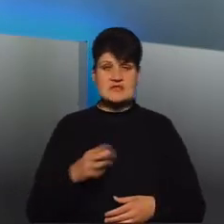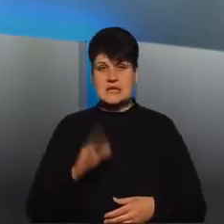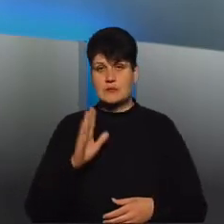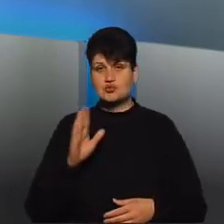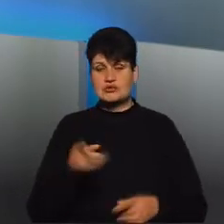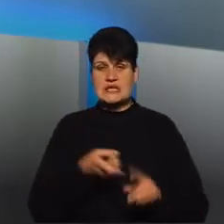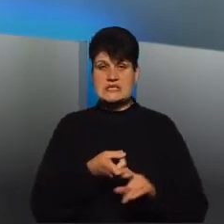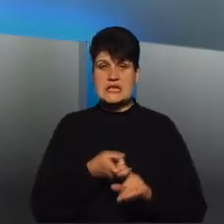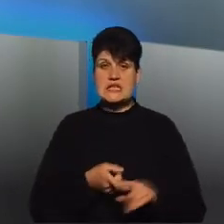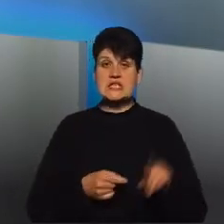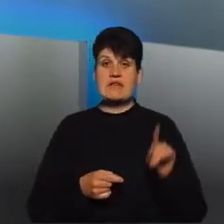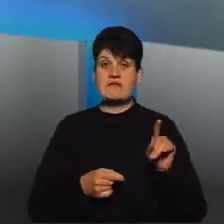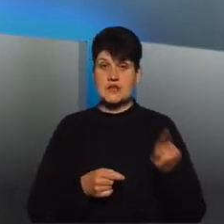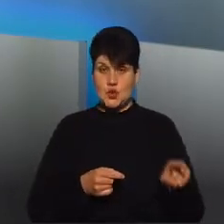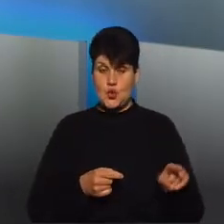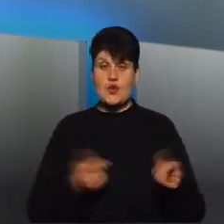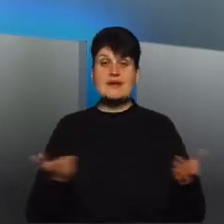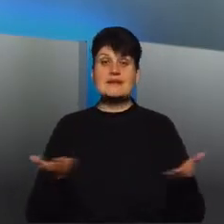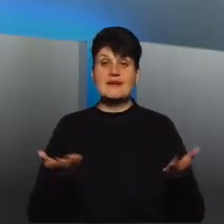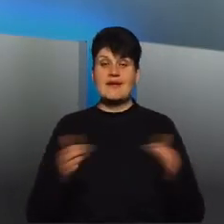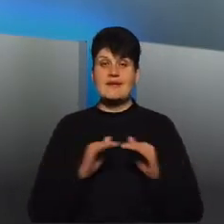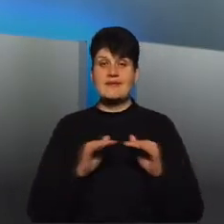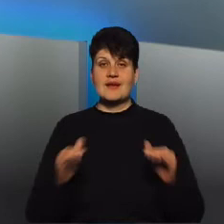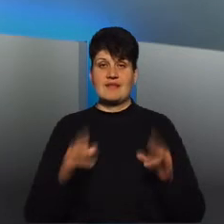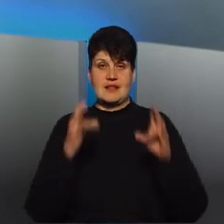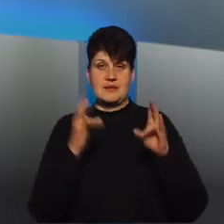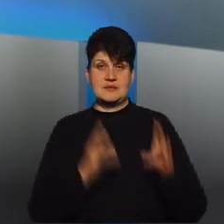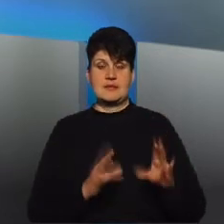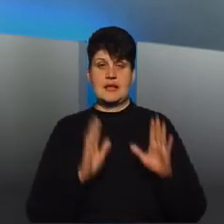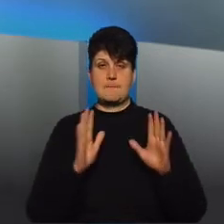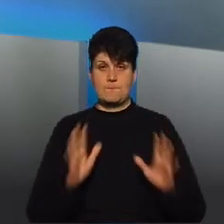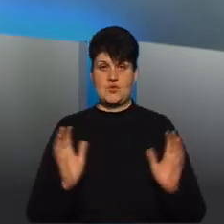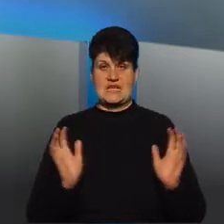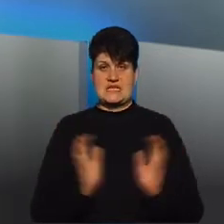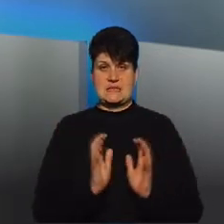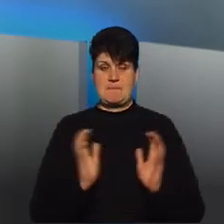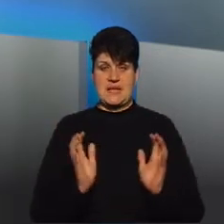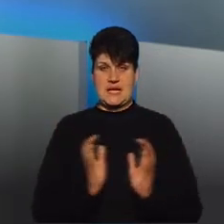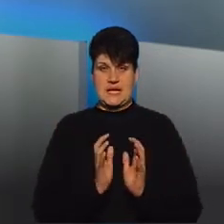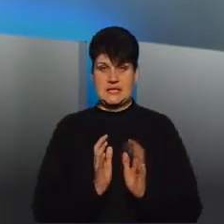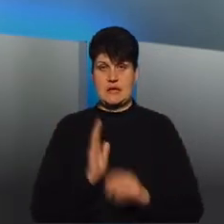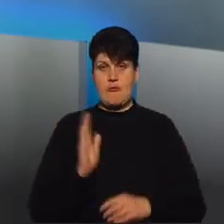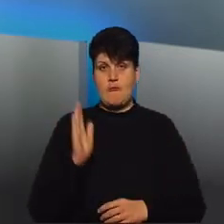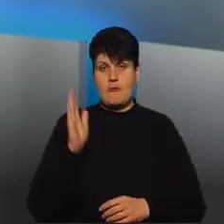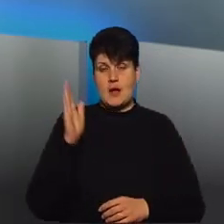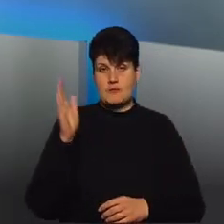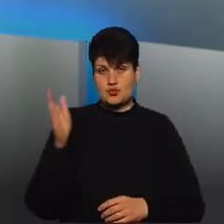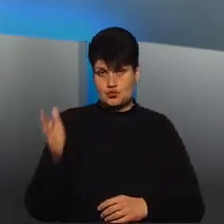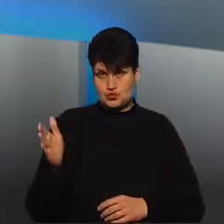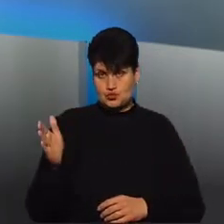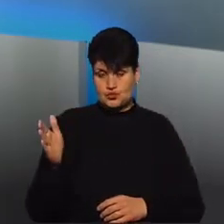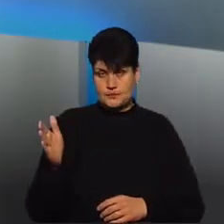того, який рівень небезпеки буде зберігатися в майбутньому